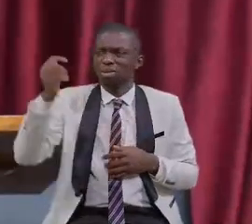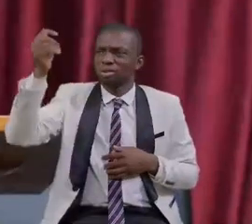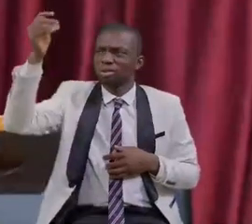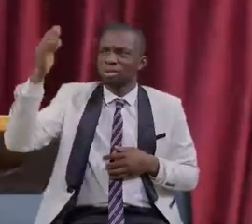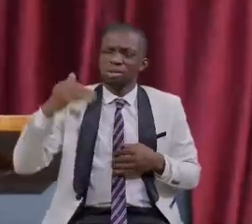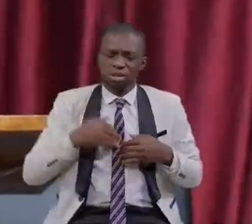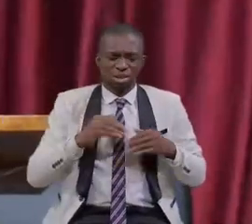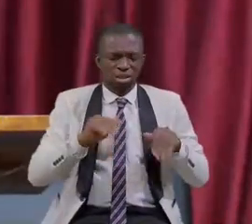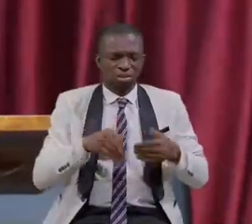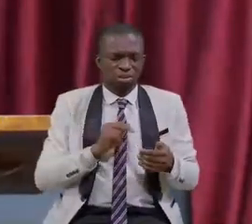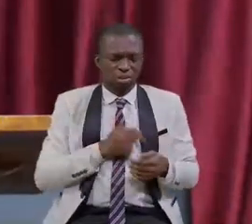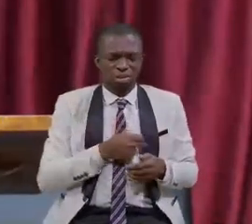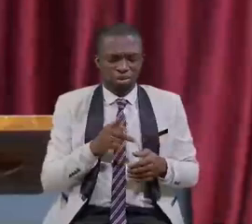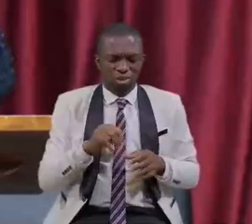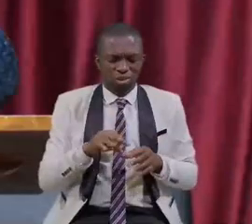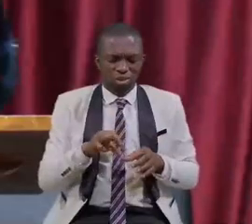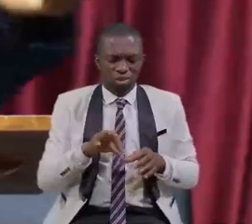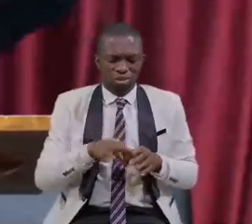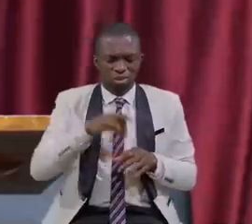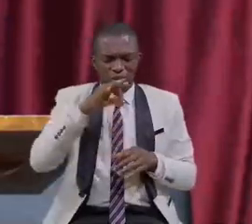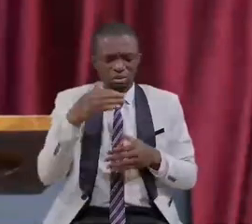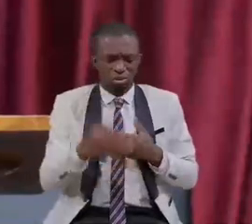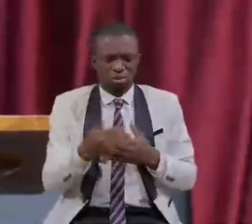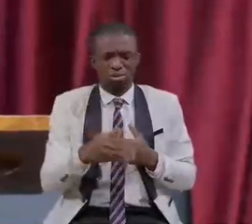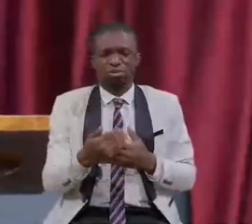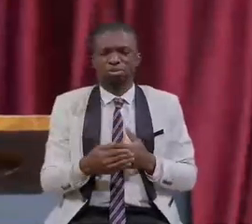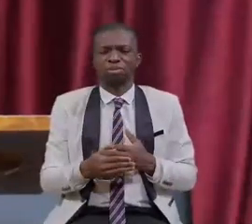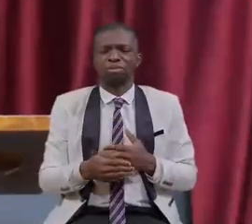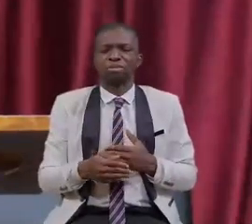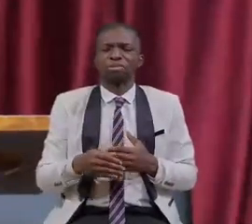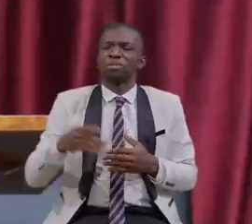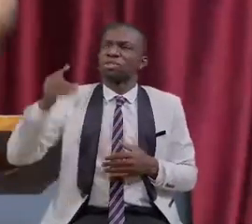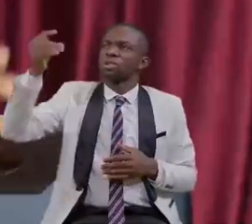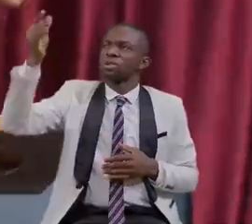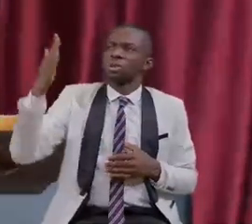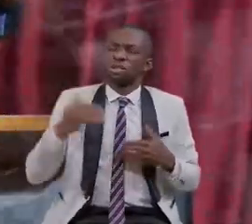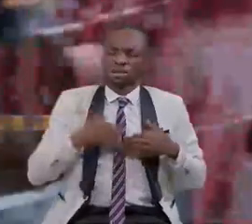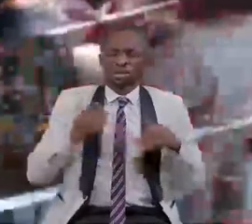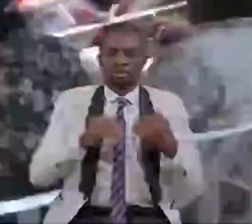Il nous a donné le pain spirituel. Il nous a donné Christ.